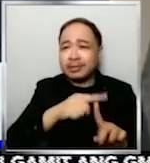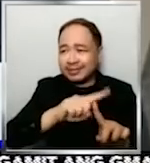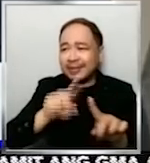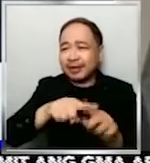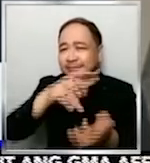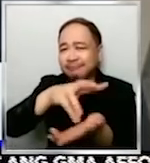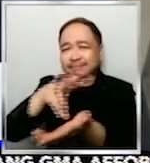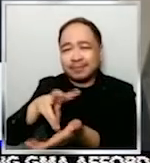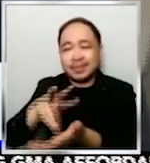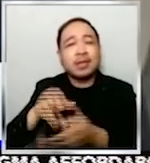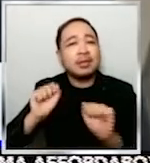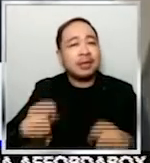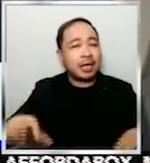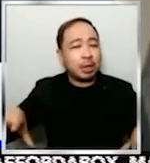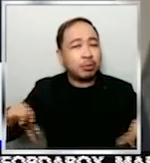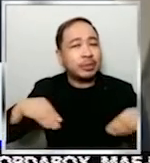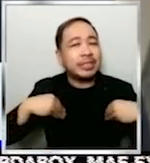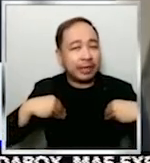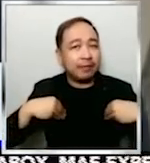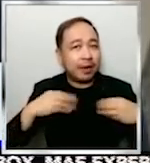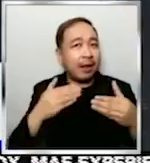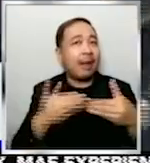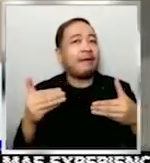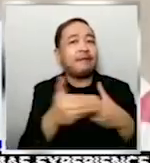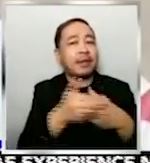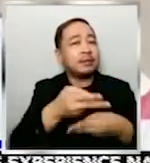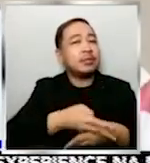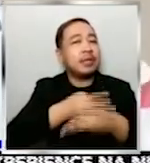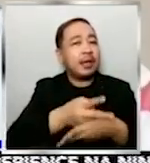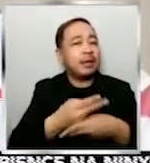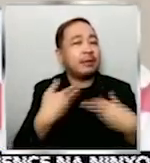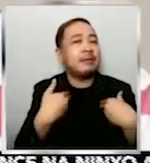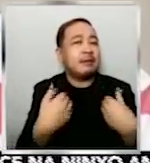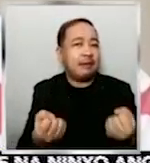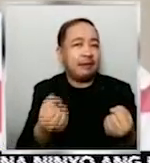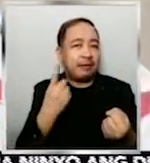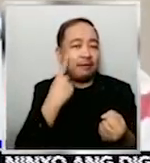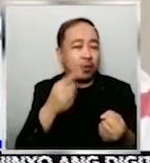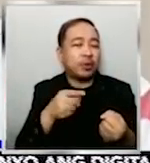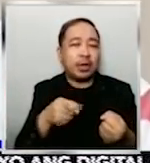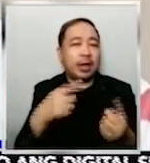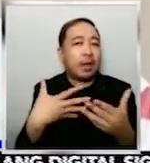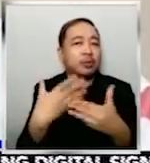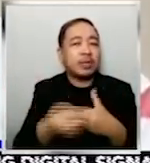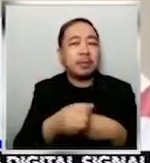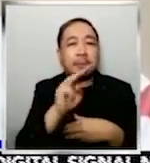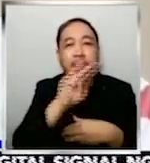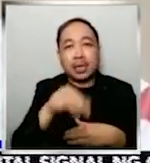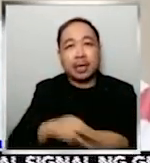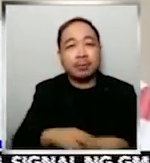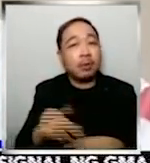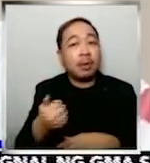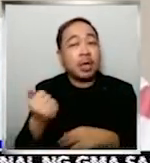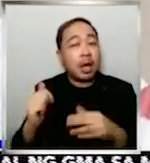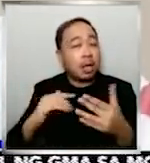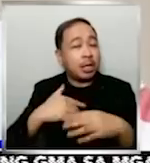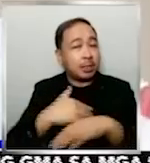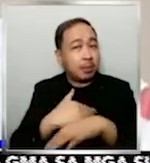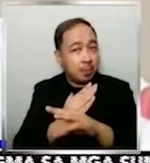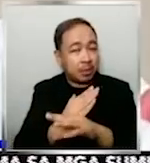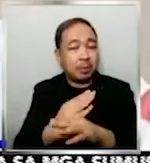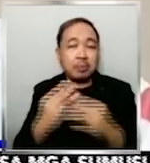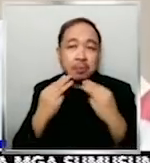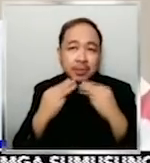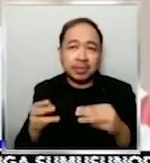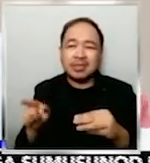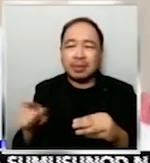medical services ang mga nakatira sa labas ng Metro Manila. Sa isang video message, sinabi ni Attorney Larry Gadon na basura ang opinion ni